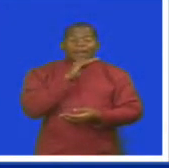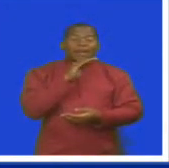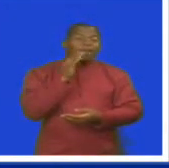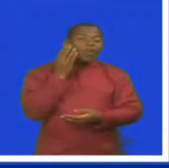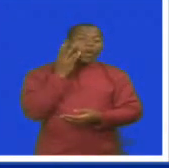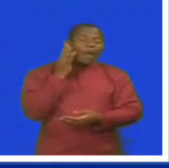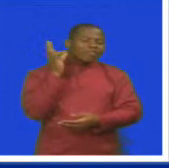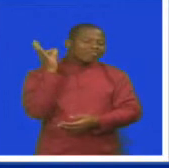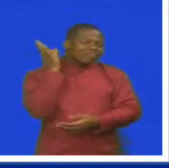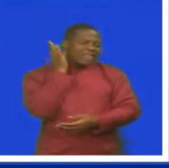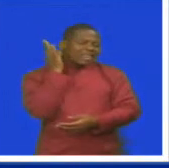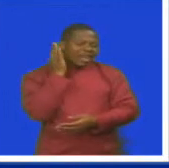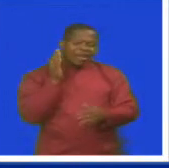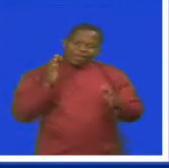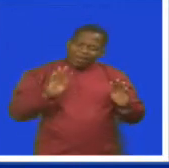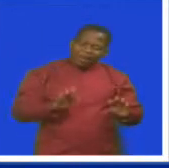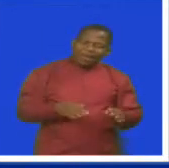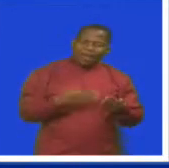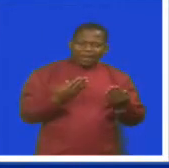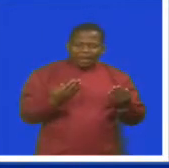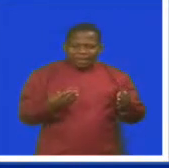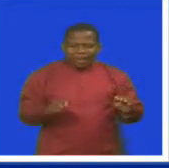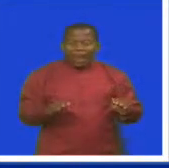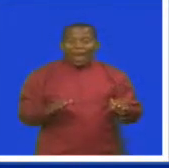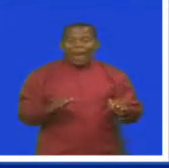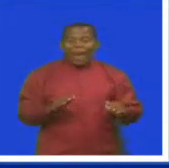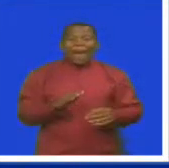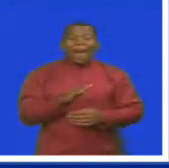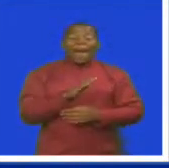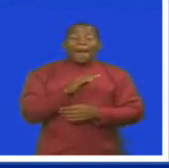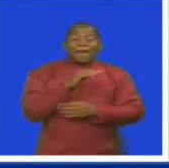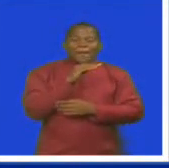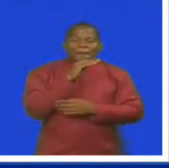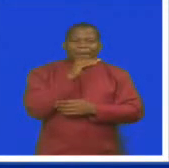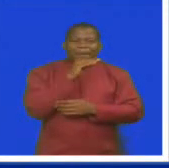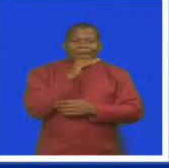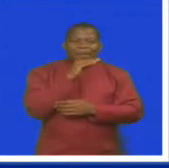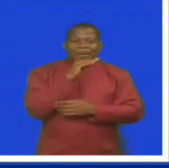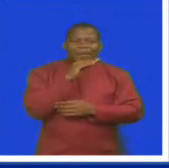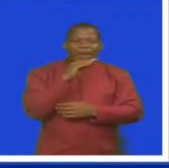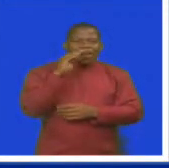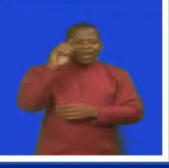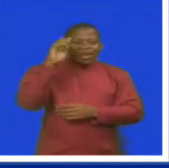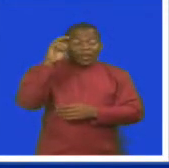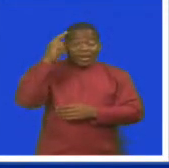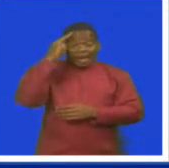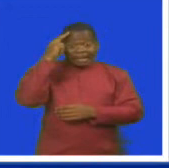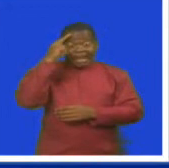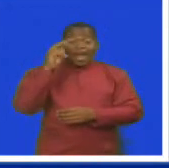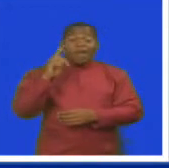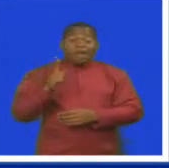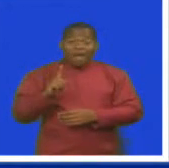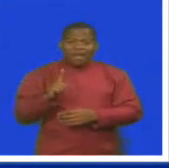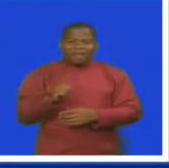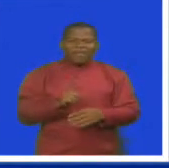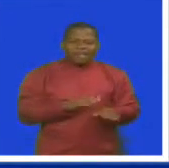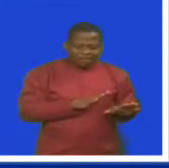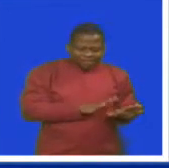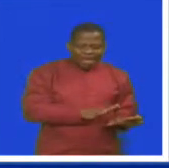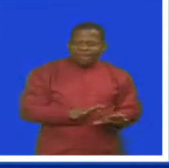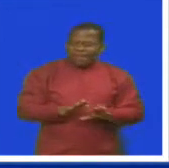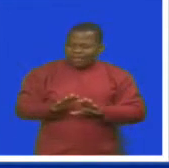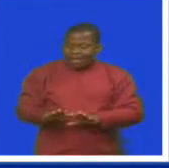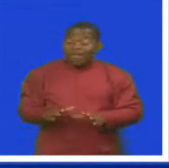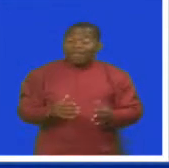khona kubusiseka nekwadi ukuthi le lifu leli lesi lestorm lesibhekene naso